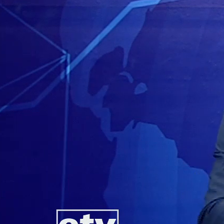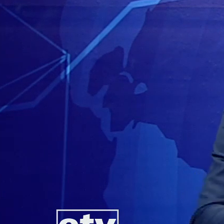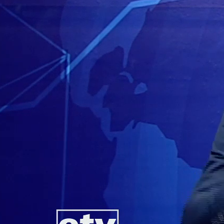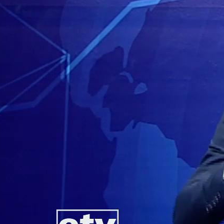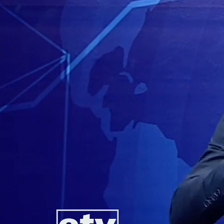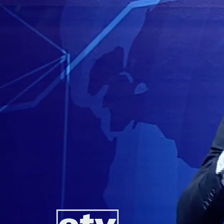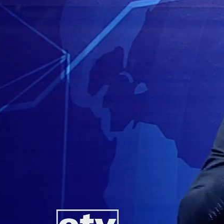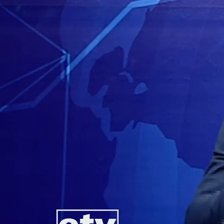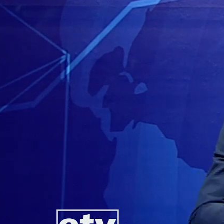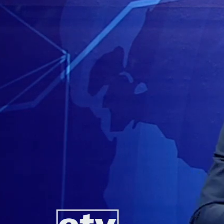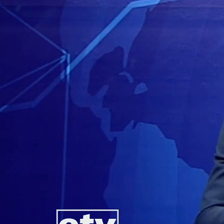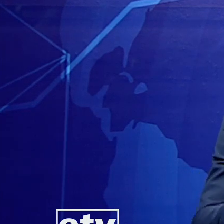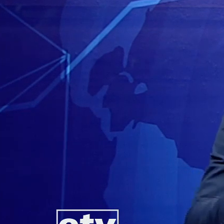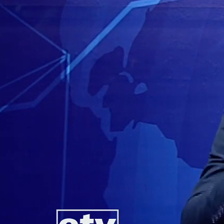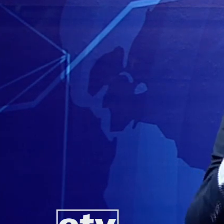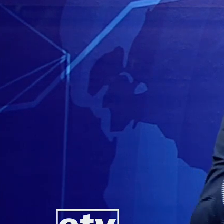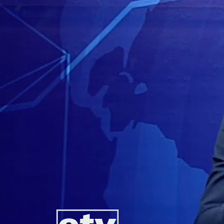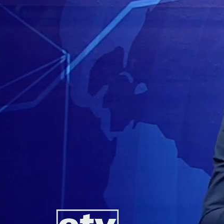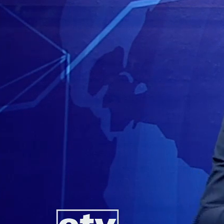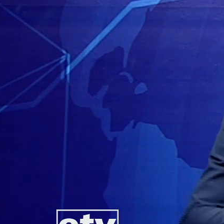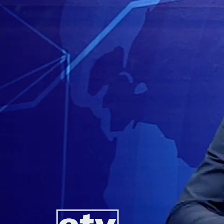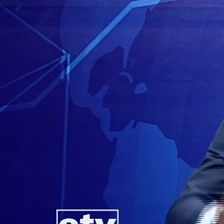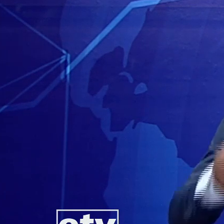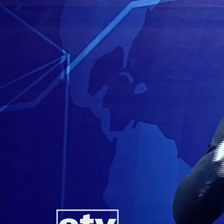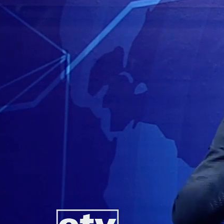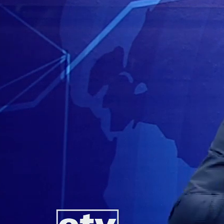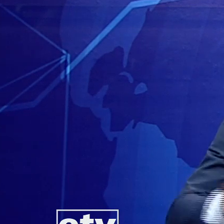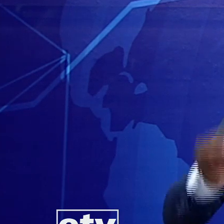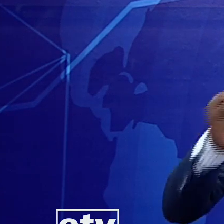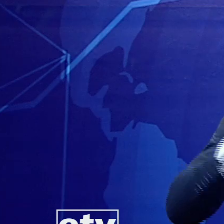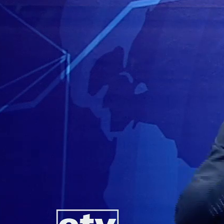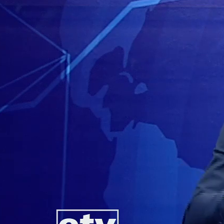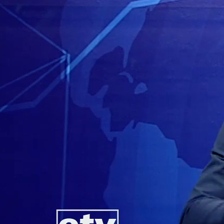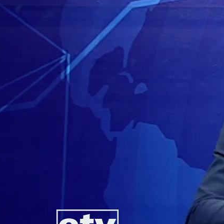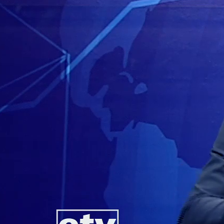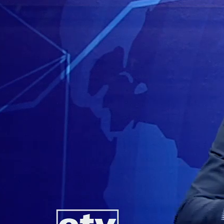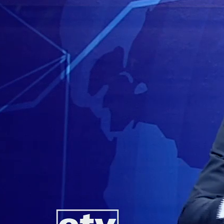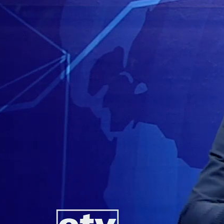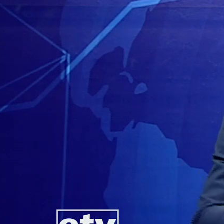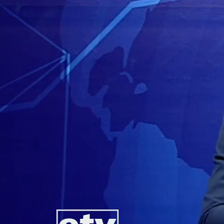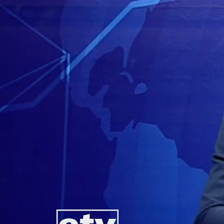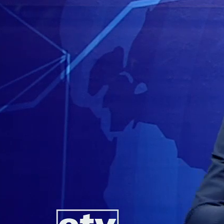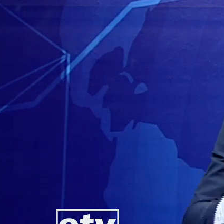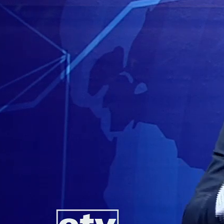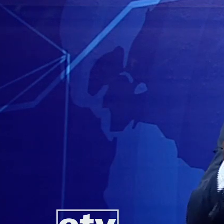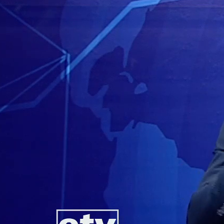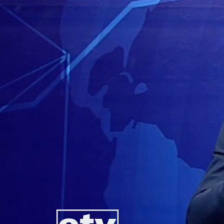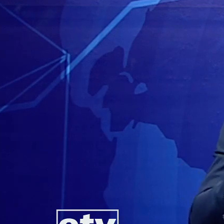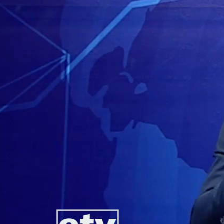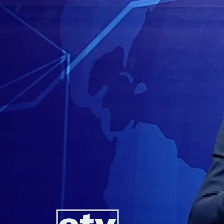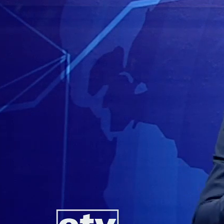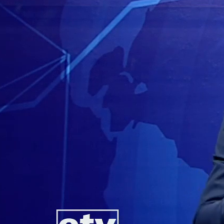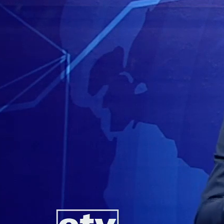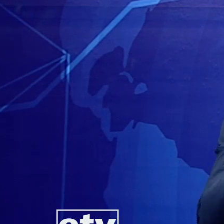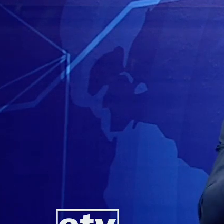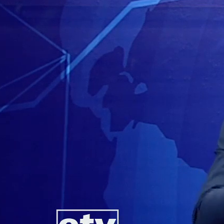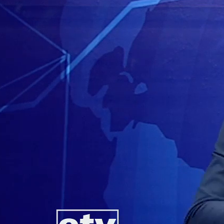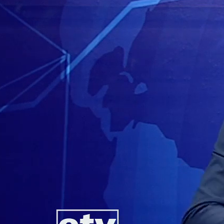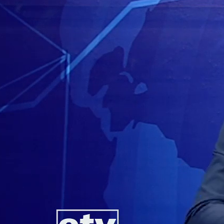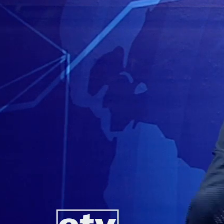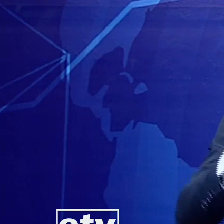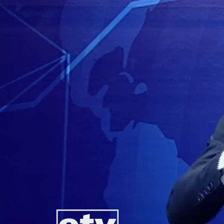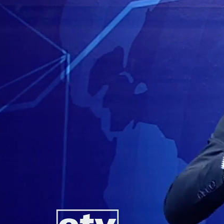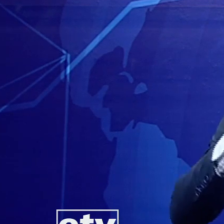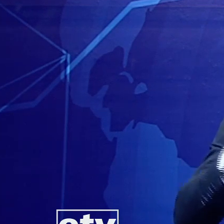ለመጪው አገራችን አገራዊ ታጫ የፖለቲካ ማርክ ባንኳችን መርታቋል ማለት መተደራለው ነገር ለተንቻው